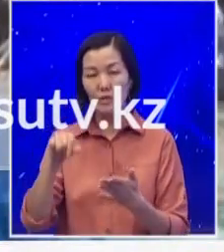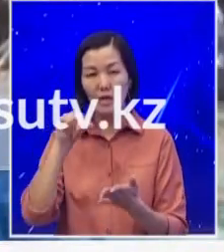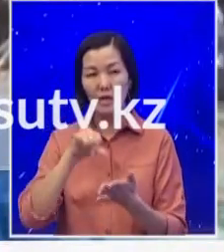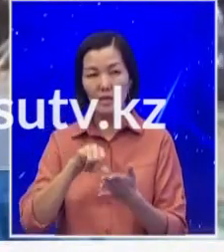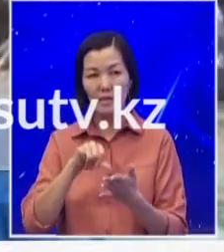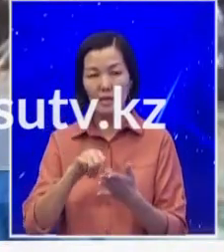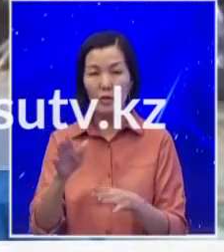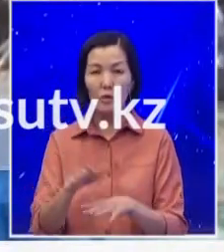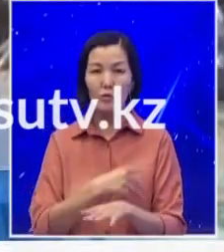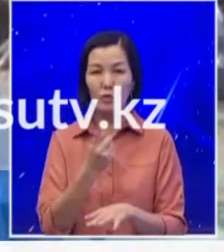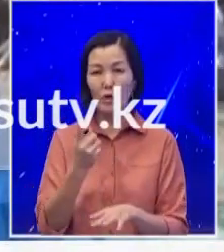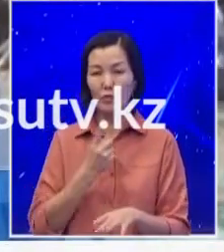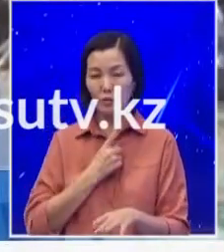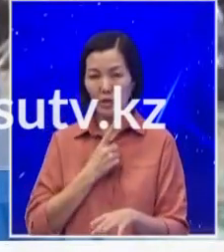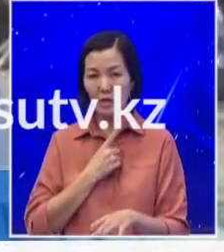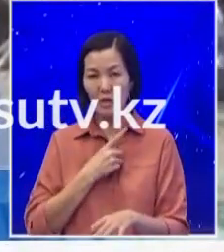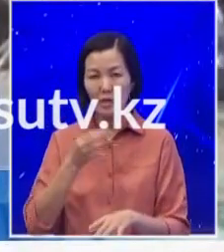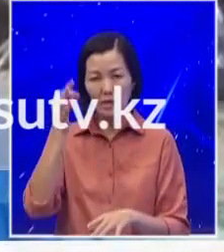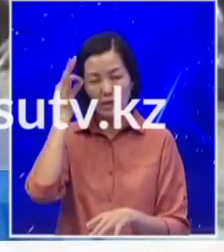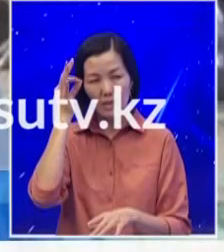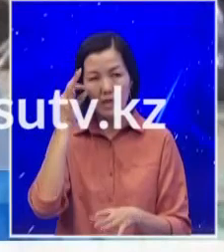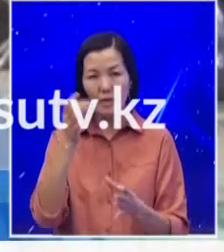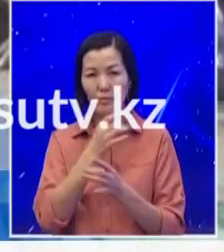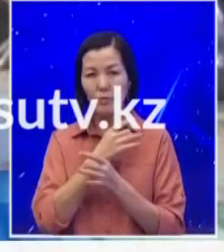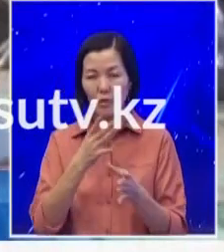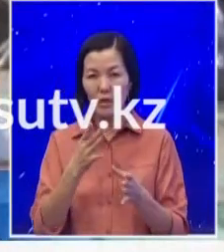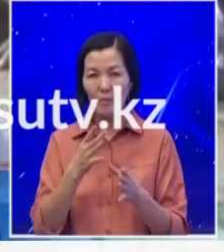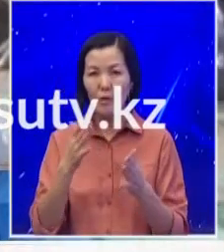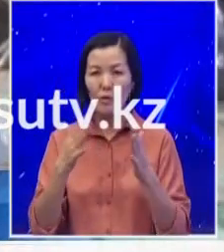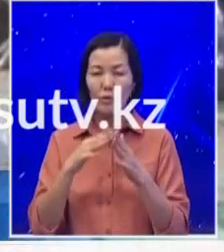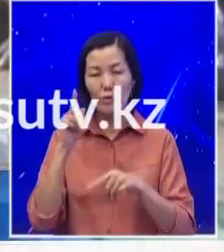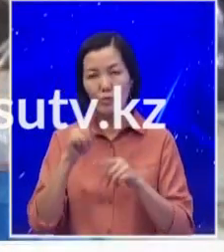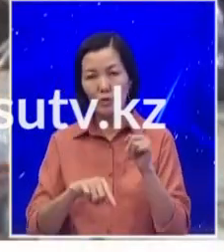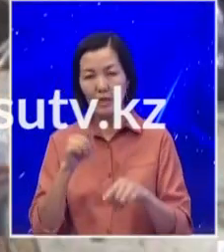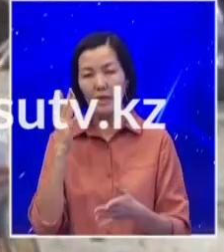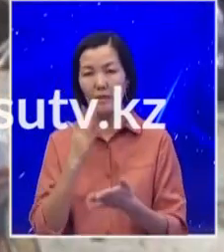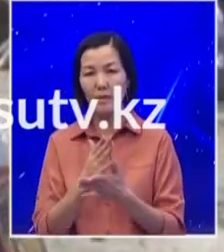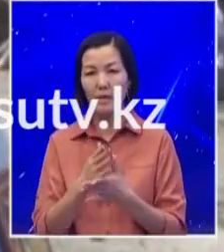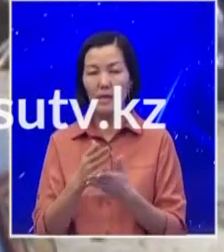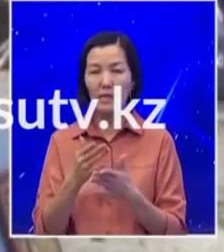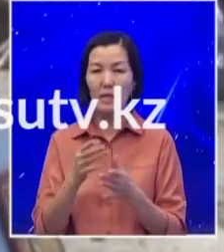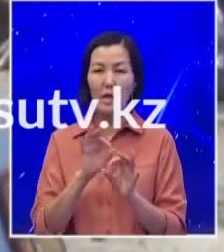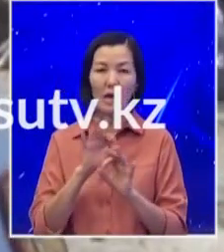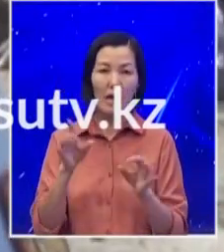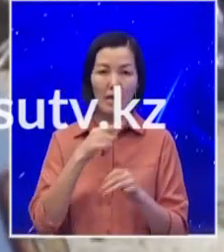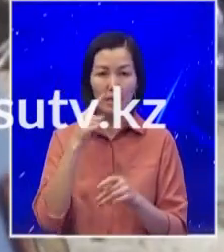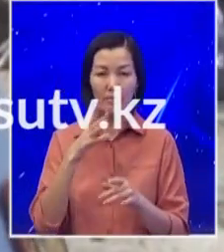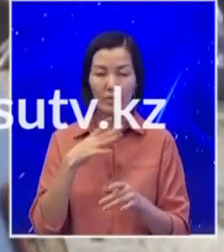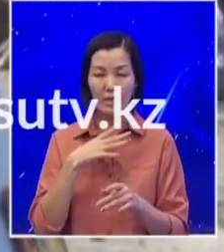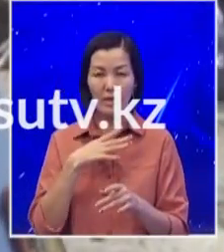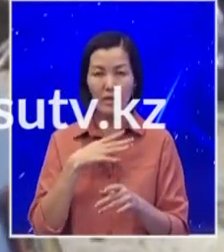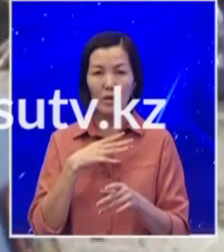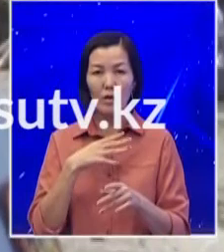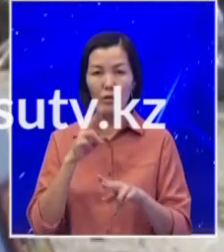кеткен аталарының еске алып тойлатып жатқан, үйлерінде туысқандары тойлатып жатқан жайлы айтып жатады. Өздері де осында